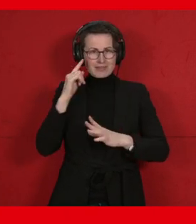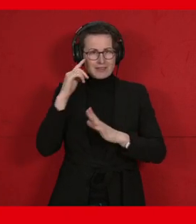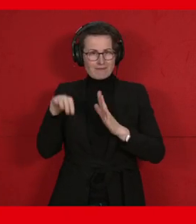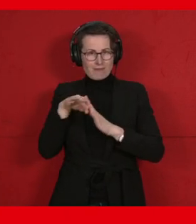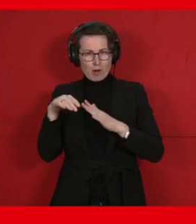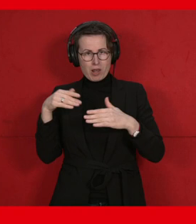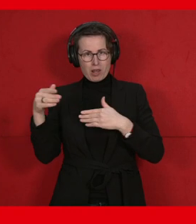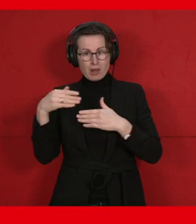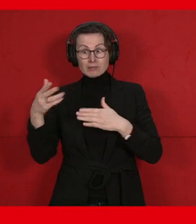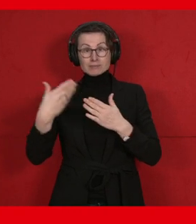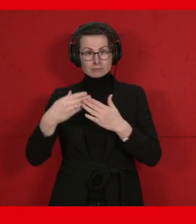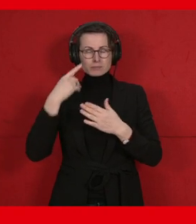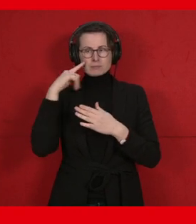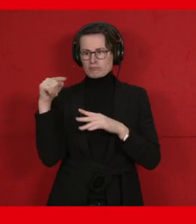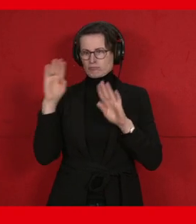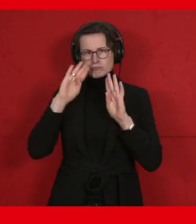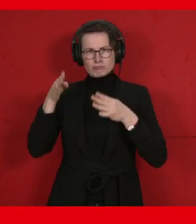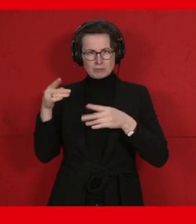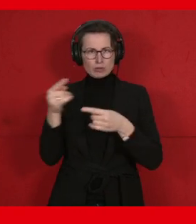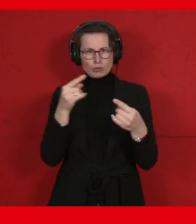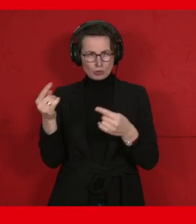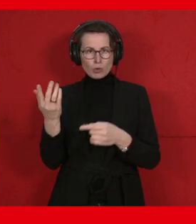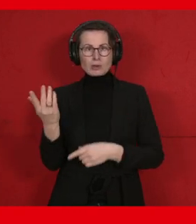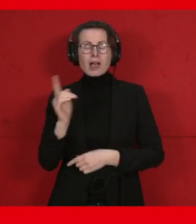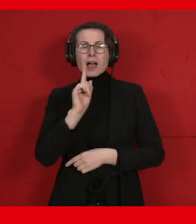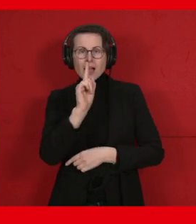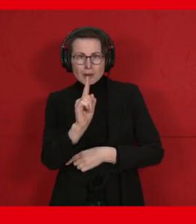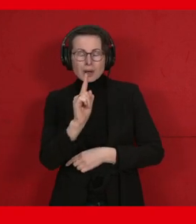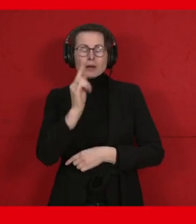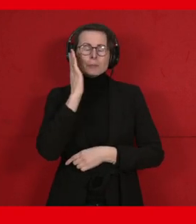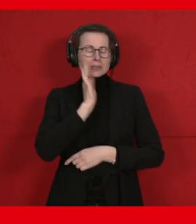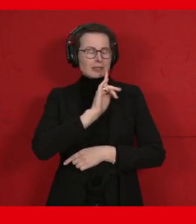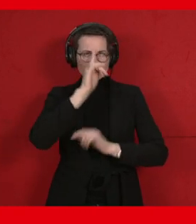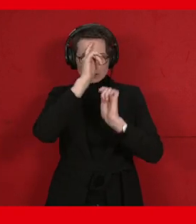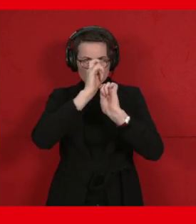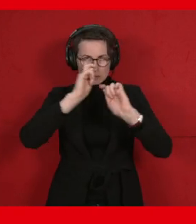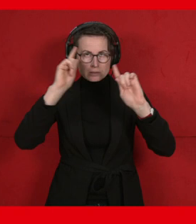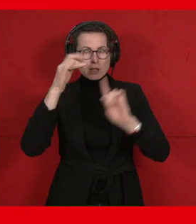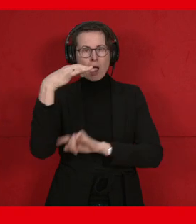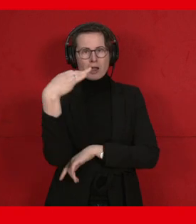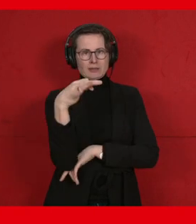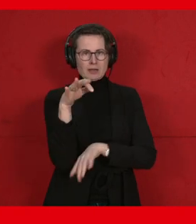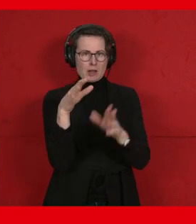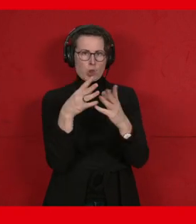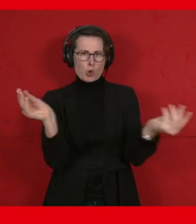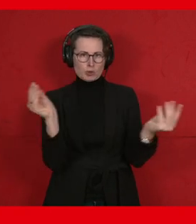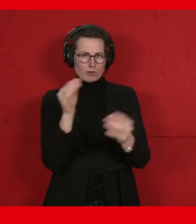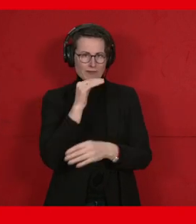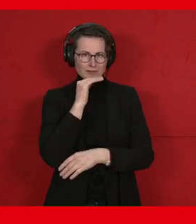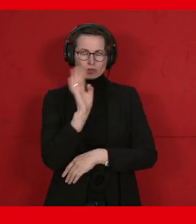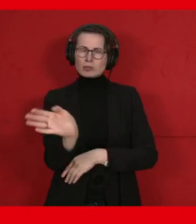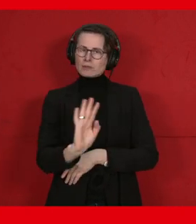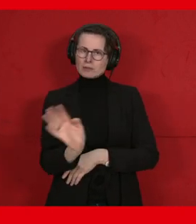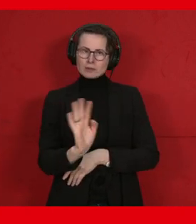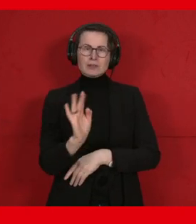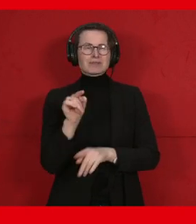brauchen wir die Diskussion, die haben wir gerade auch. Ich warne aber auch davor, wie gesagt, zu glauben, jetzt alles auf Wasserstoff zu setzen. Das ist auch